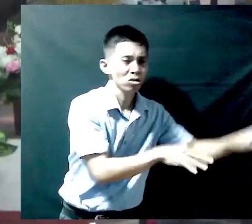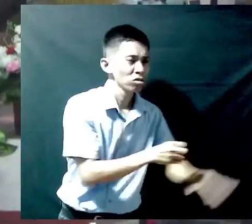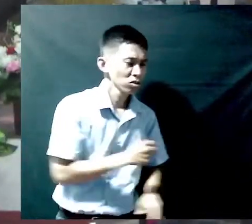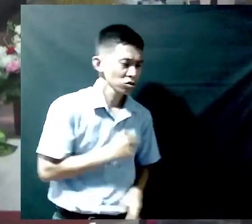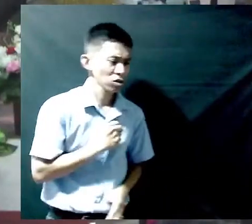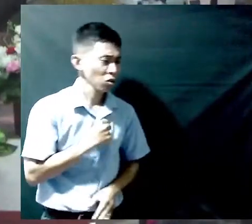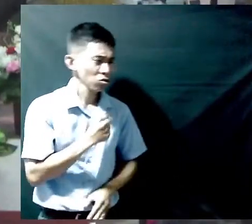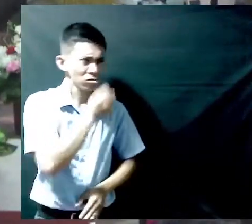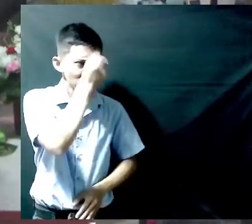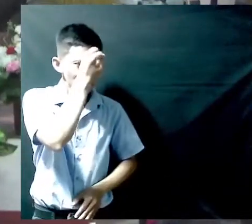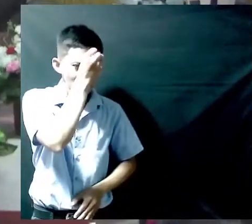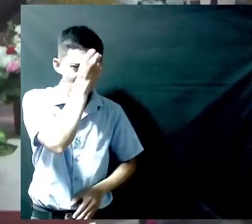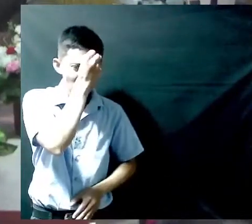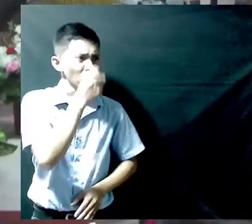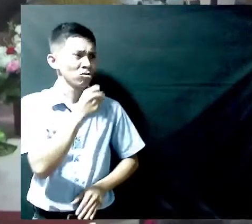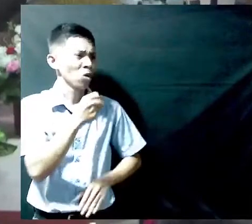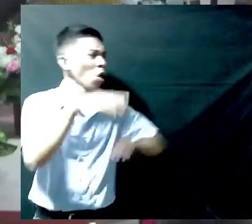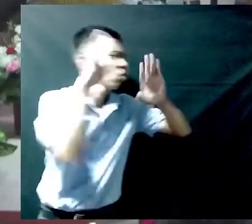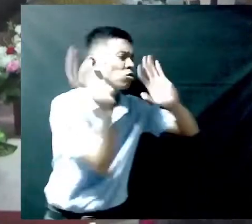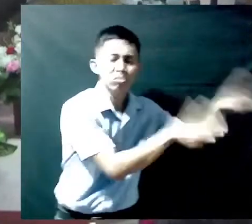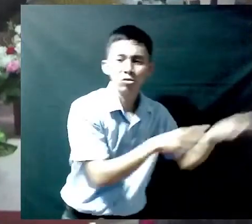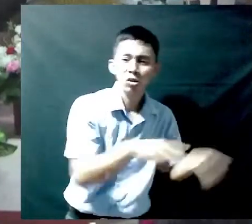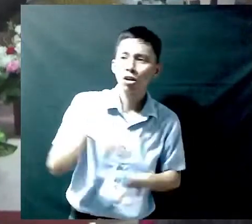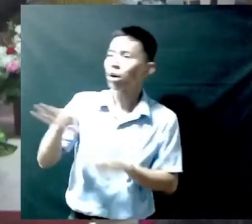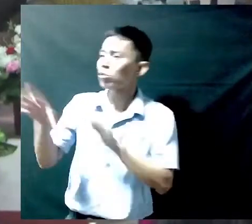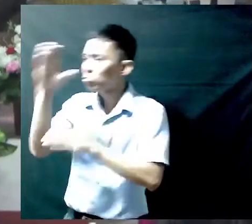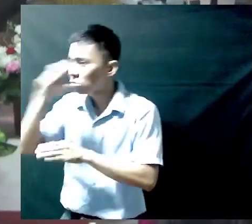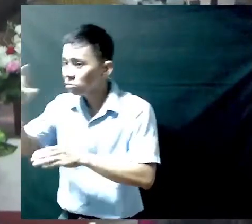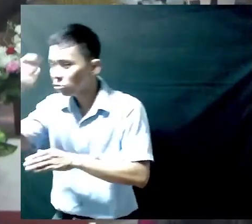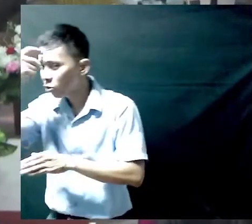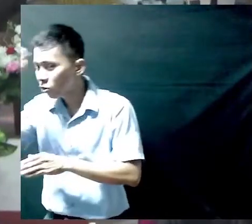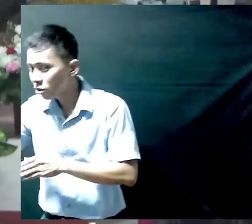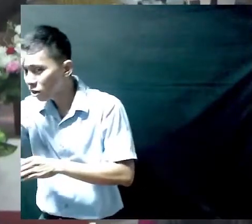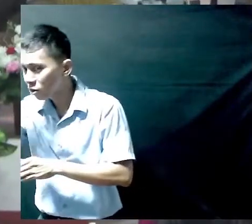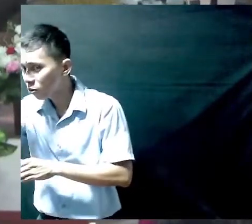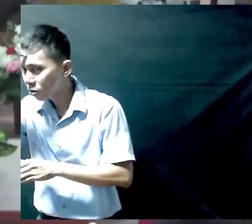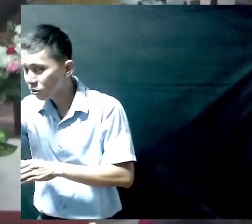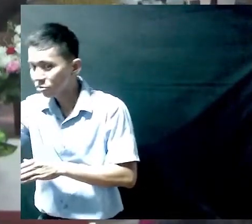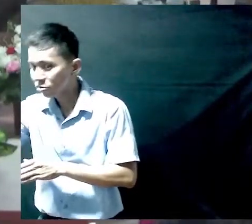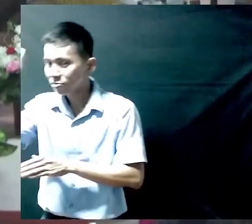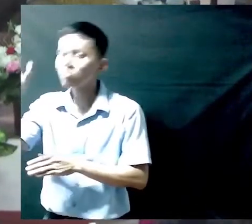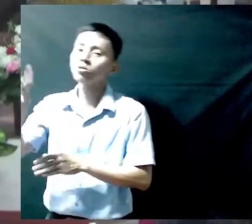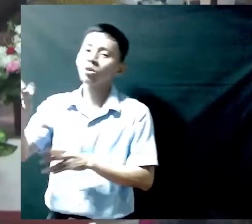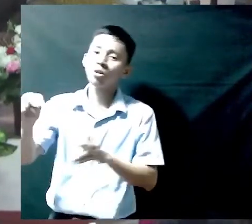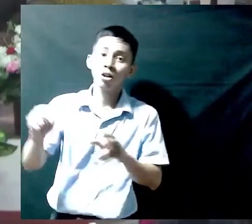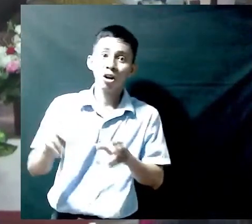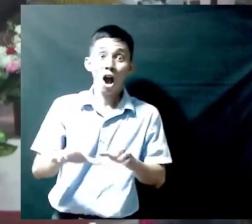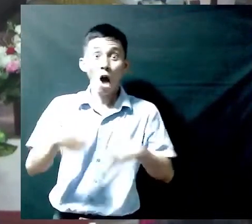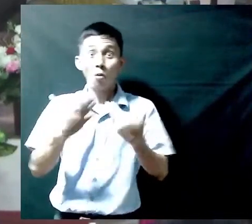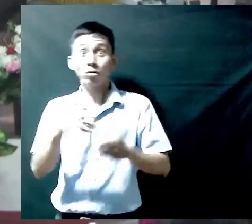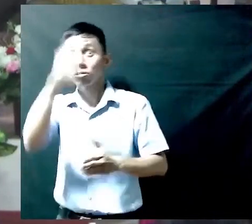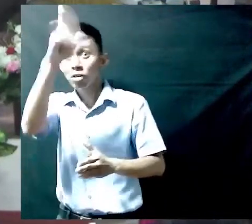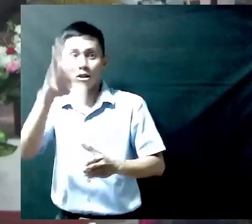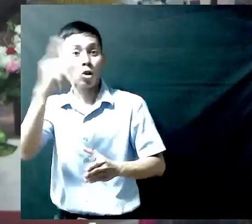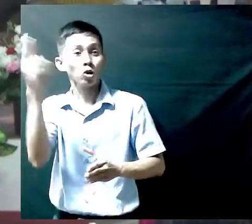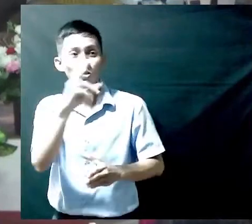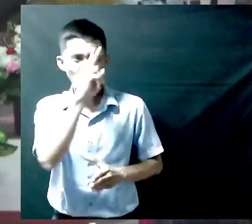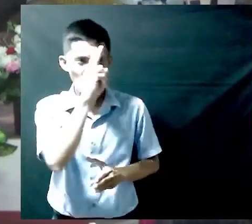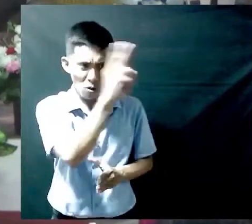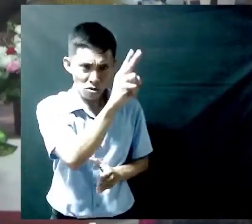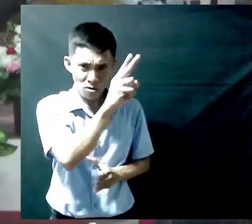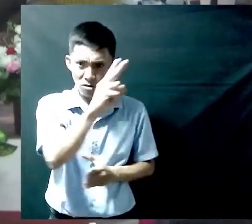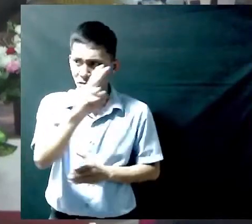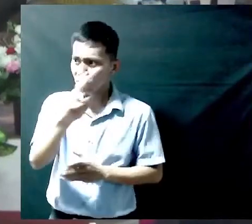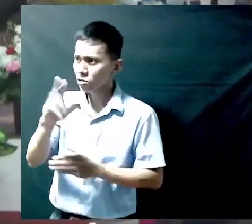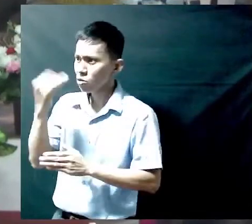gagamitin ko, eh, hindi ho tayo pwede rin. Tama? Sino ba malakas sa atin? Oh, mga gwapo lang ang gagamitin ko. Ay, hindi po kayo pwede